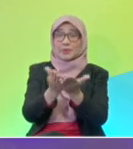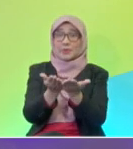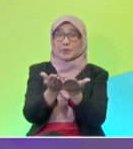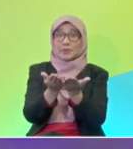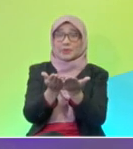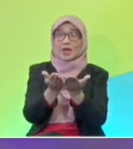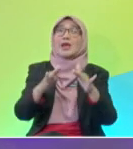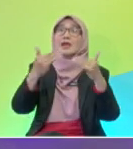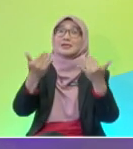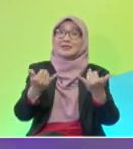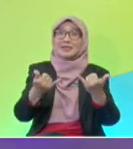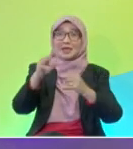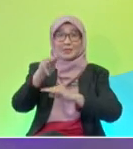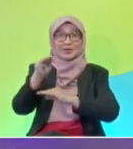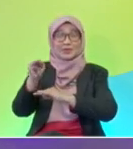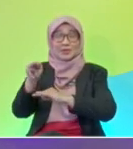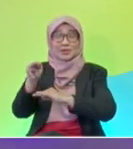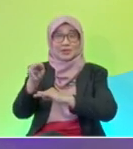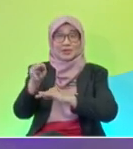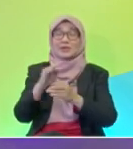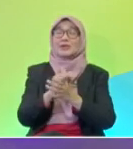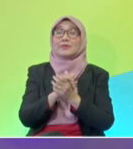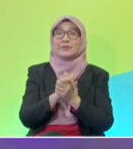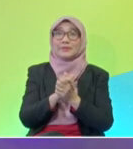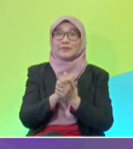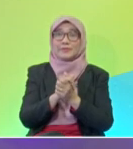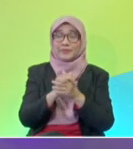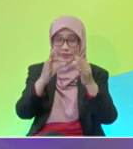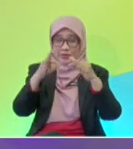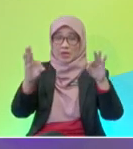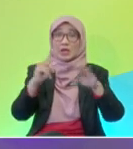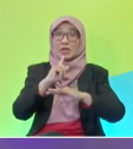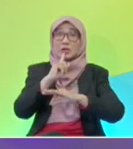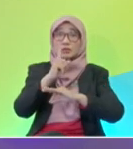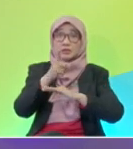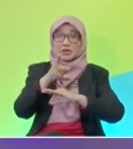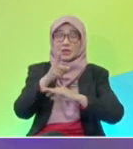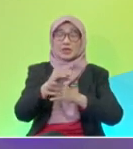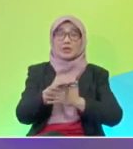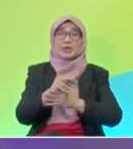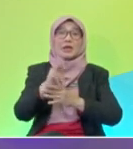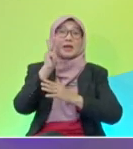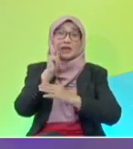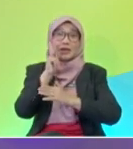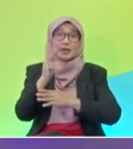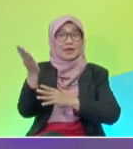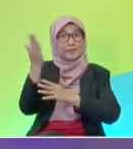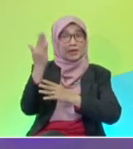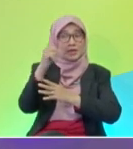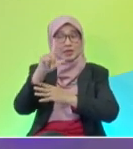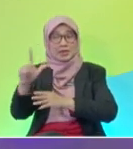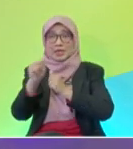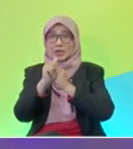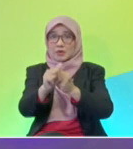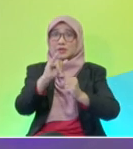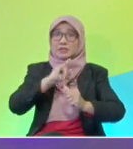tugas murid-muridnya murid-murid Cikgu ulang semula ayat suruhan daripada asli tadi kakak Marilah ikut saya